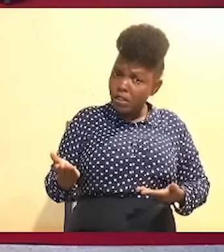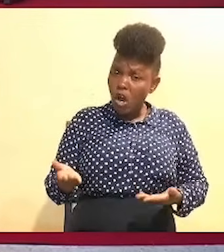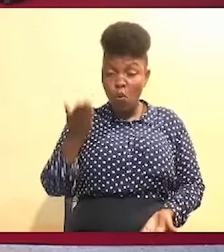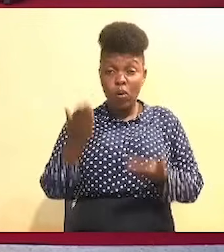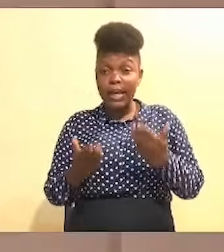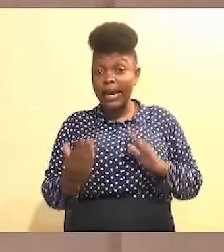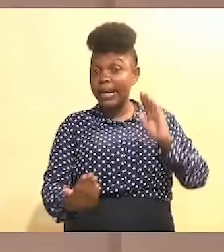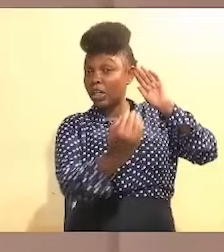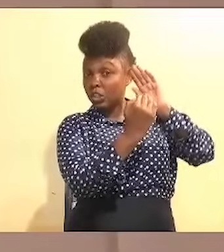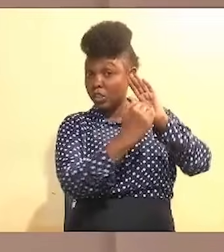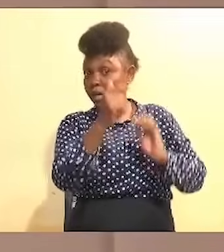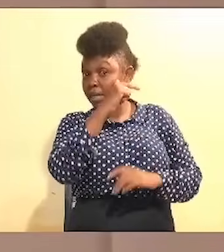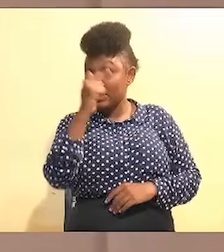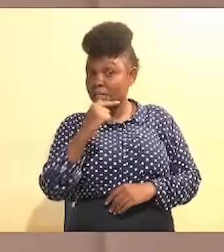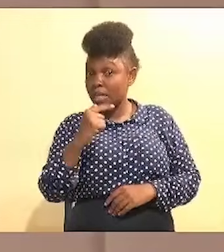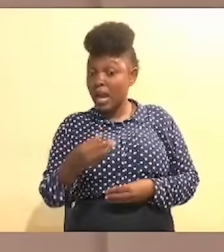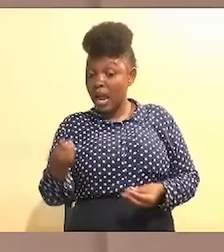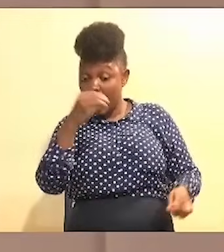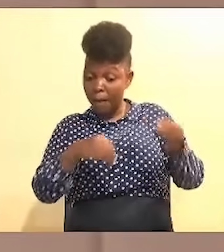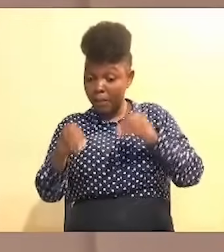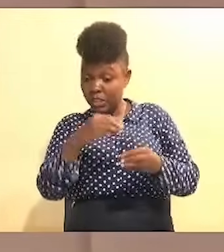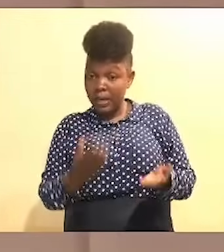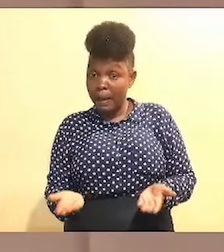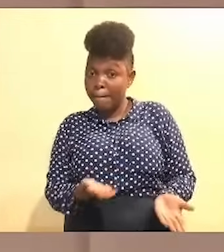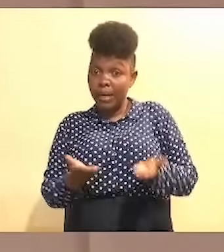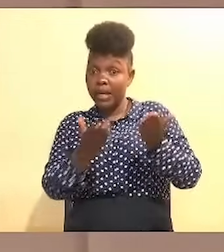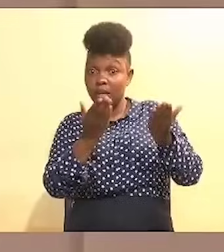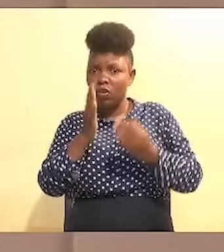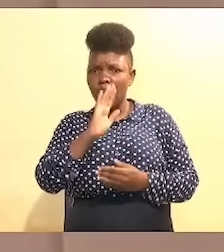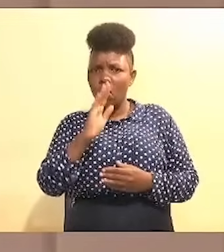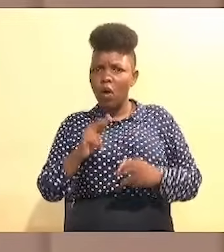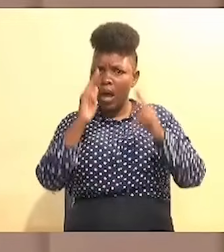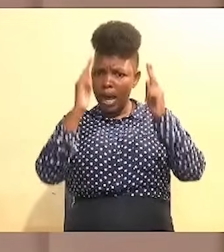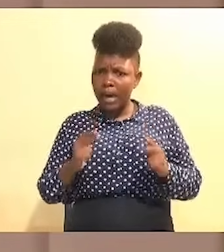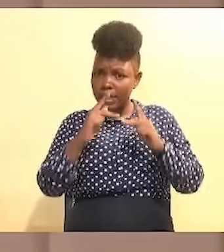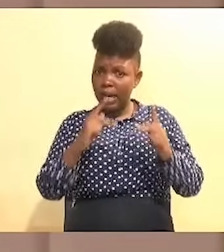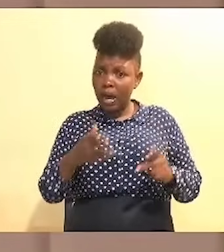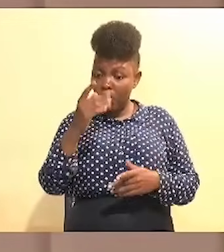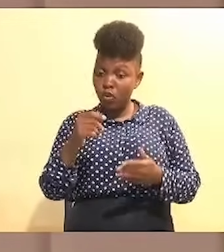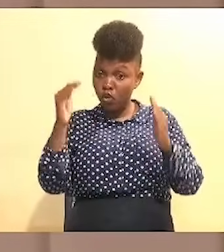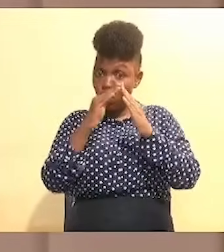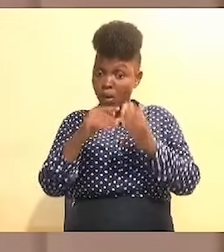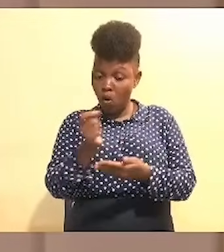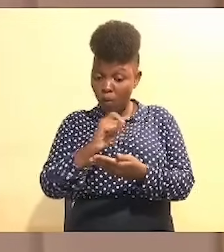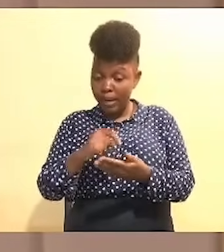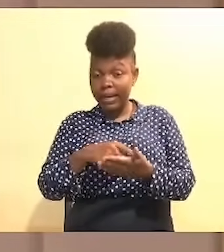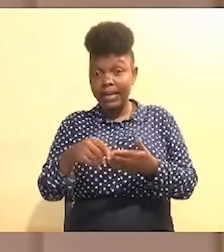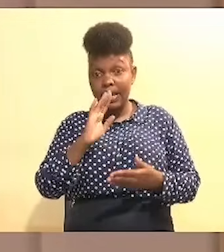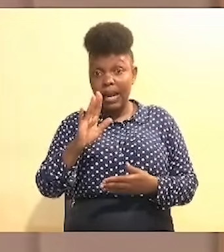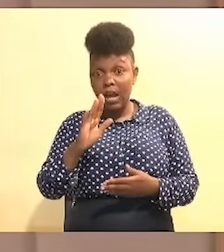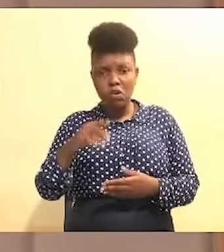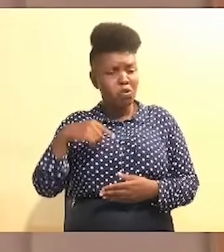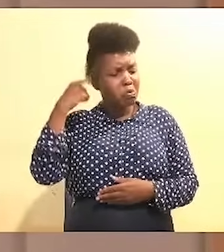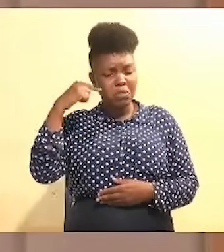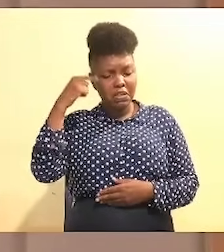wa sheria ya Tanzania amechangia maendeleo yako. Kwa hata kama hiyo nyumba umeandika jina lako, bro, ukifikiri kwamba